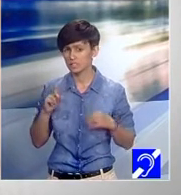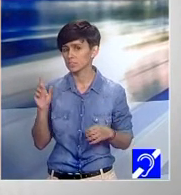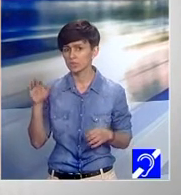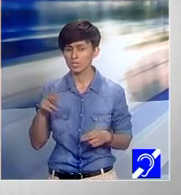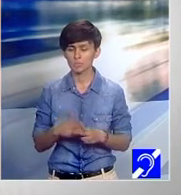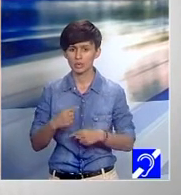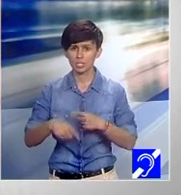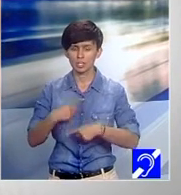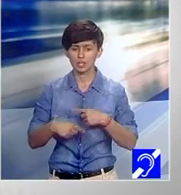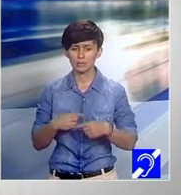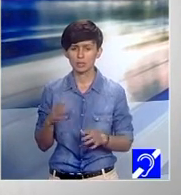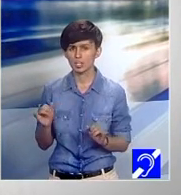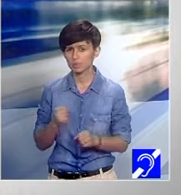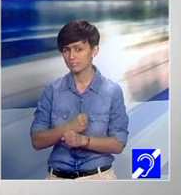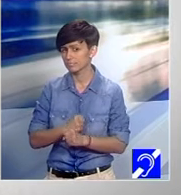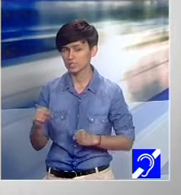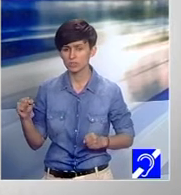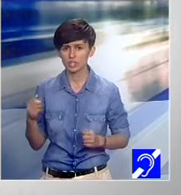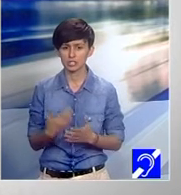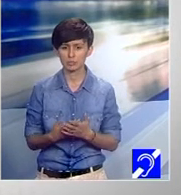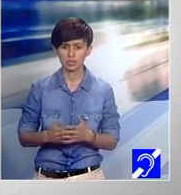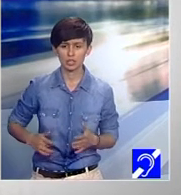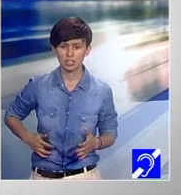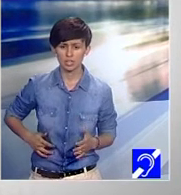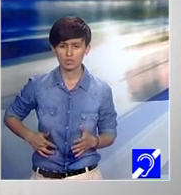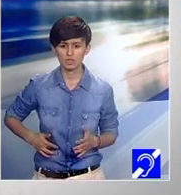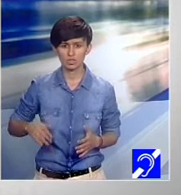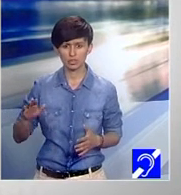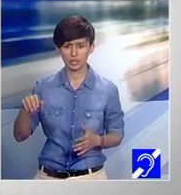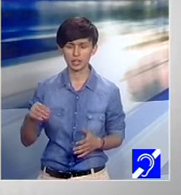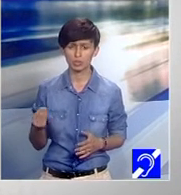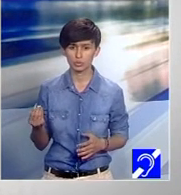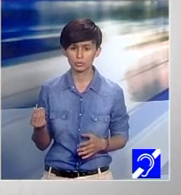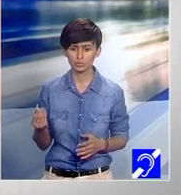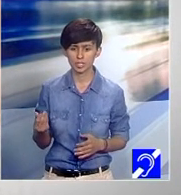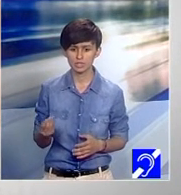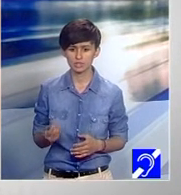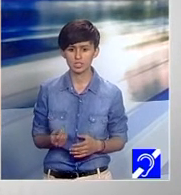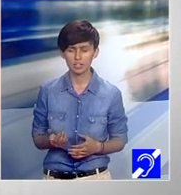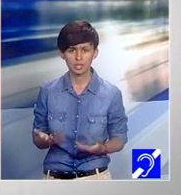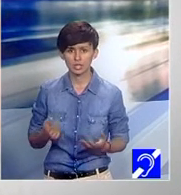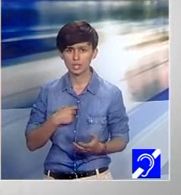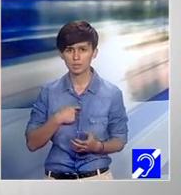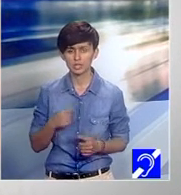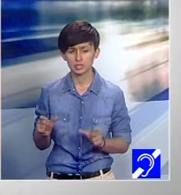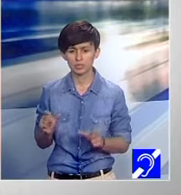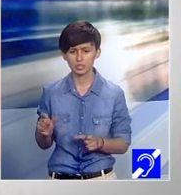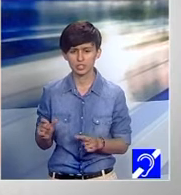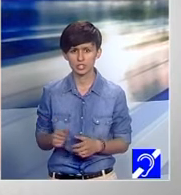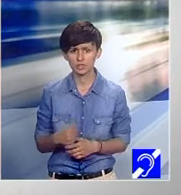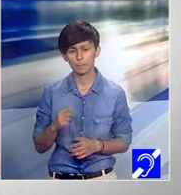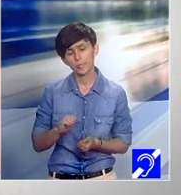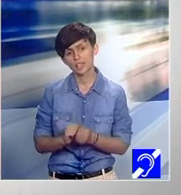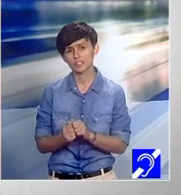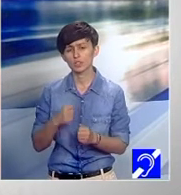că ficatul lui are o parte care poate să metabolizeze proteinele, sau are șansa în proporție de 25% să se nască